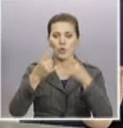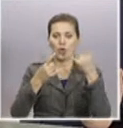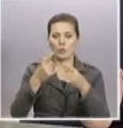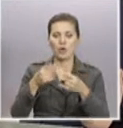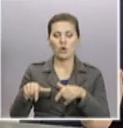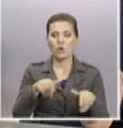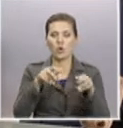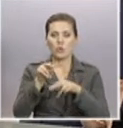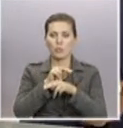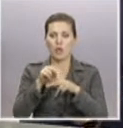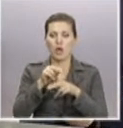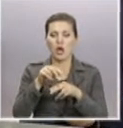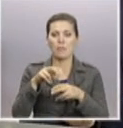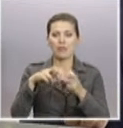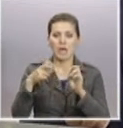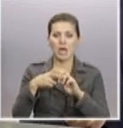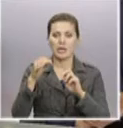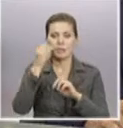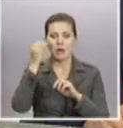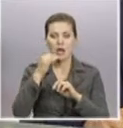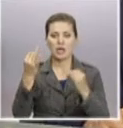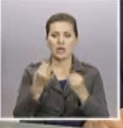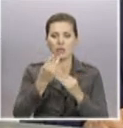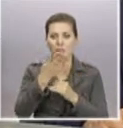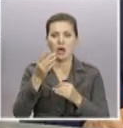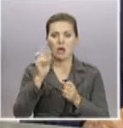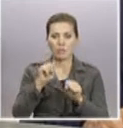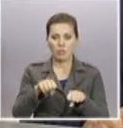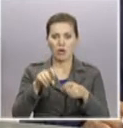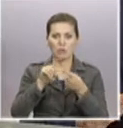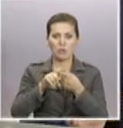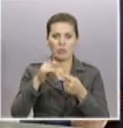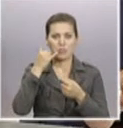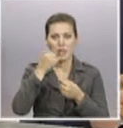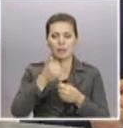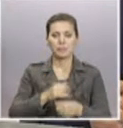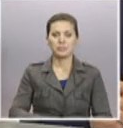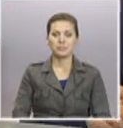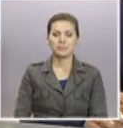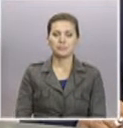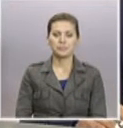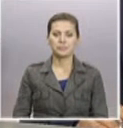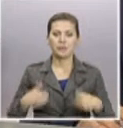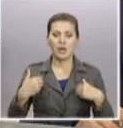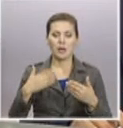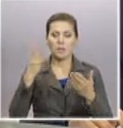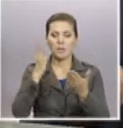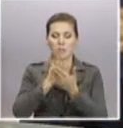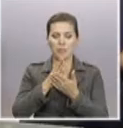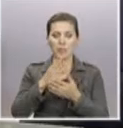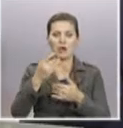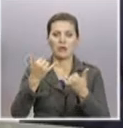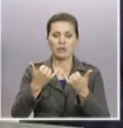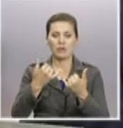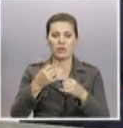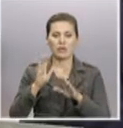жол жөндеу мәселесі, сонымен қатар оның сапасы қызықтырса, онда хабарласыңыздар. Здравствуйте, программа напрямую в эфире. Сегодня с